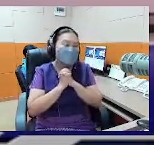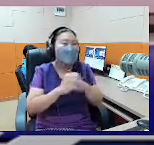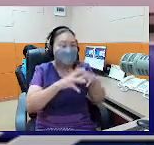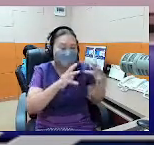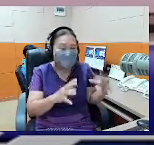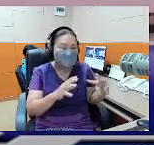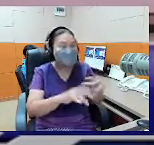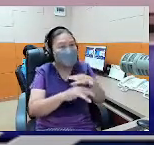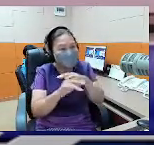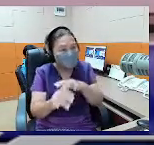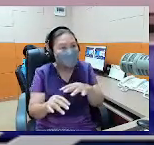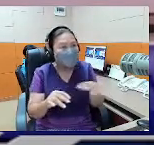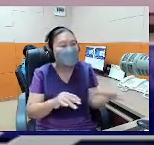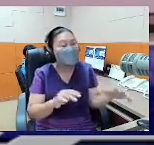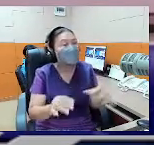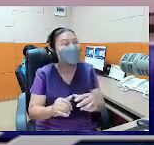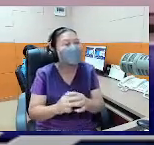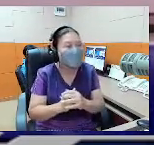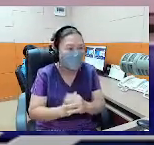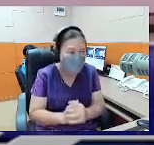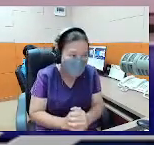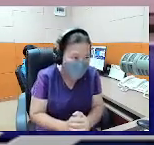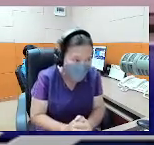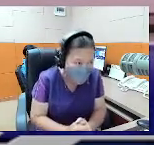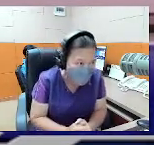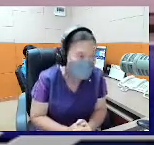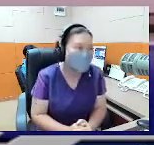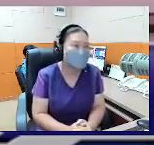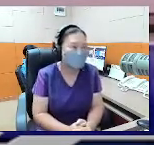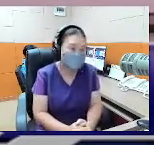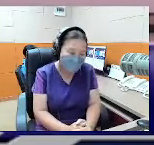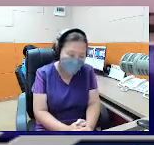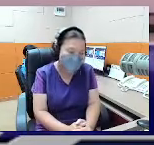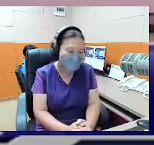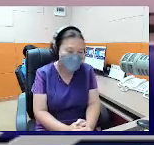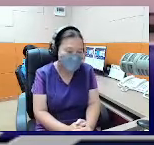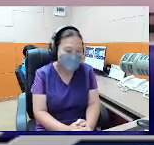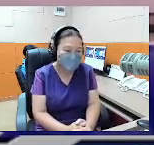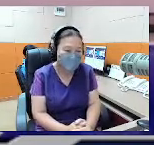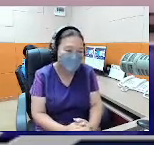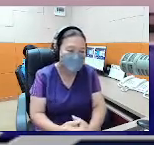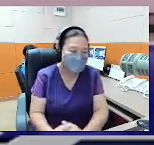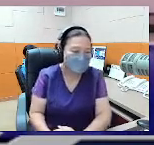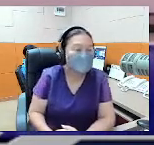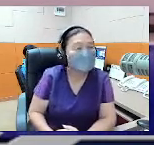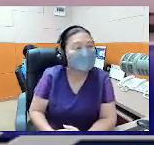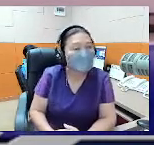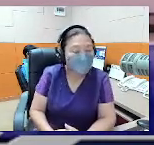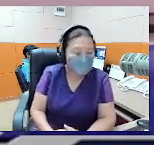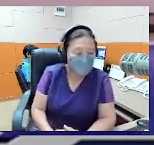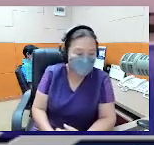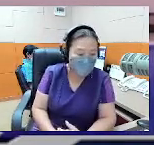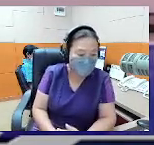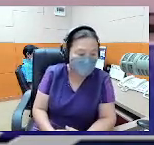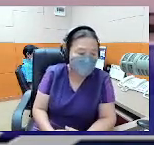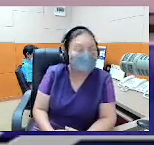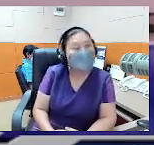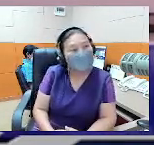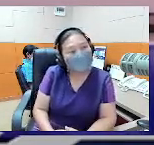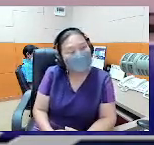าจารย์ตอนนี้สามารถติดต่อได้ผ่านช่องทางไหนอะไรอย่างไรกันบ้าง ค่ะช่องทางรับสมัครก็คือ